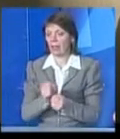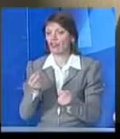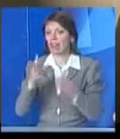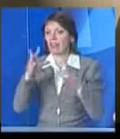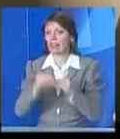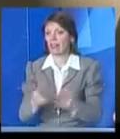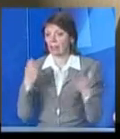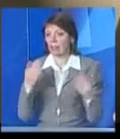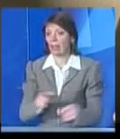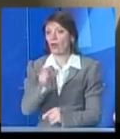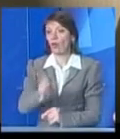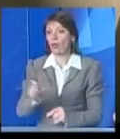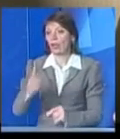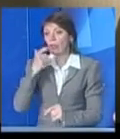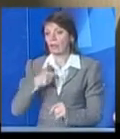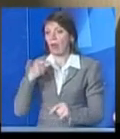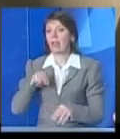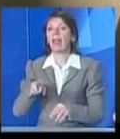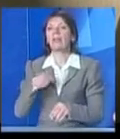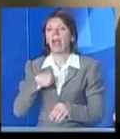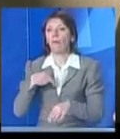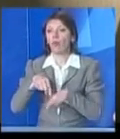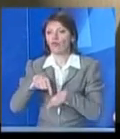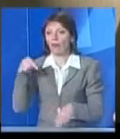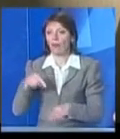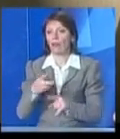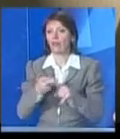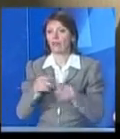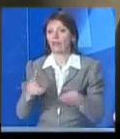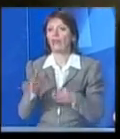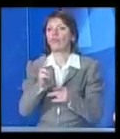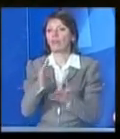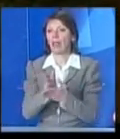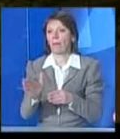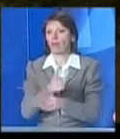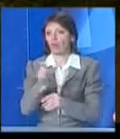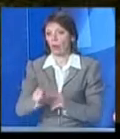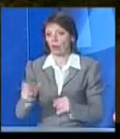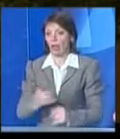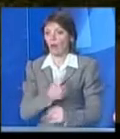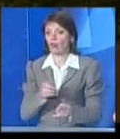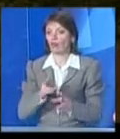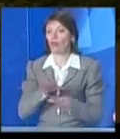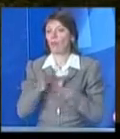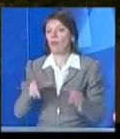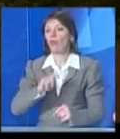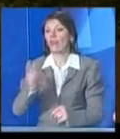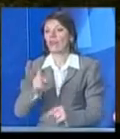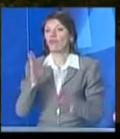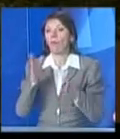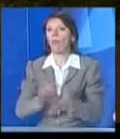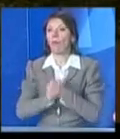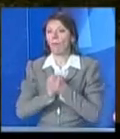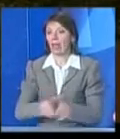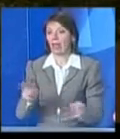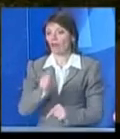день. Людиною себе я почуваю між земляків привітних, між людей. Хочу, щоб був мир, щоб не було війни,